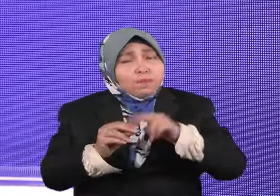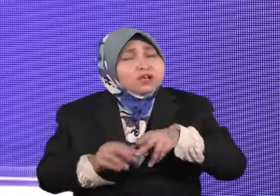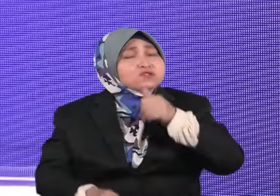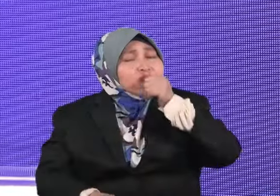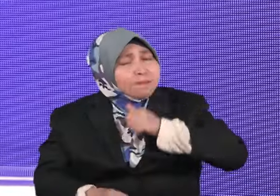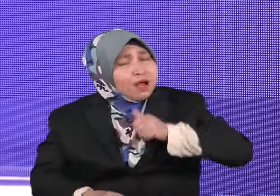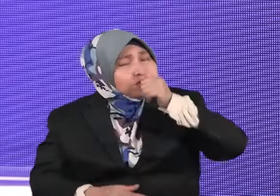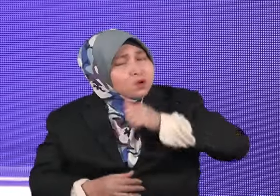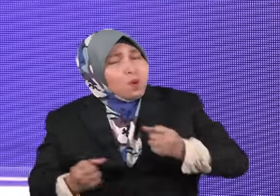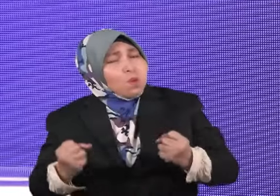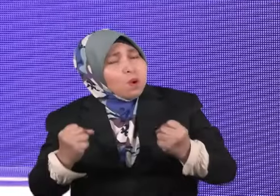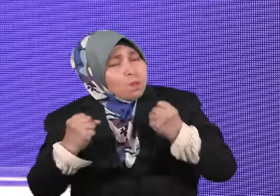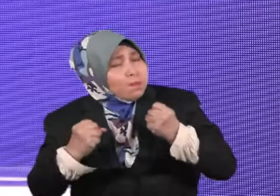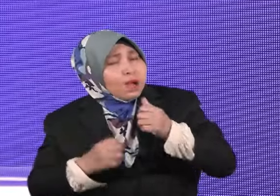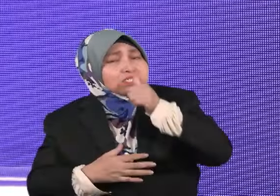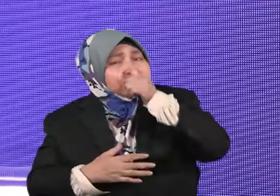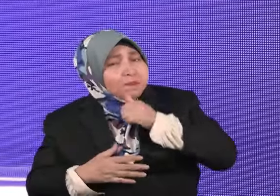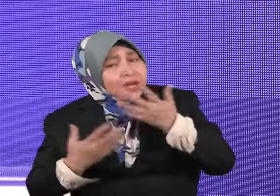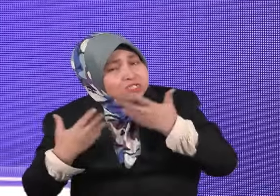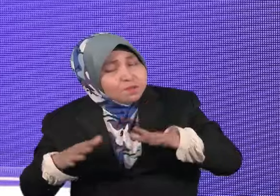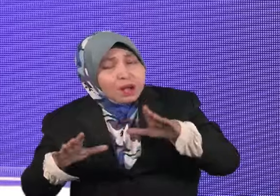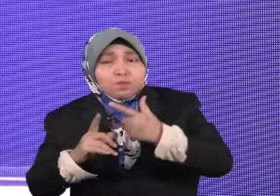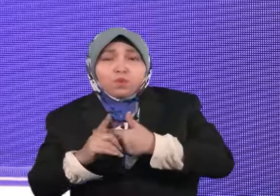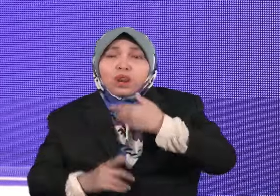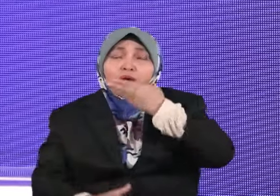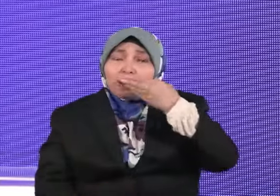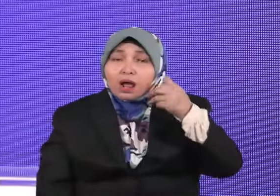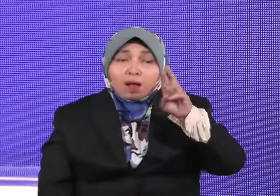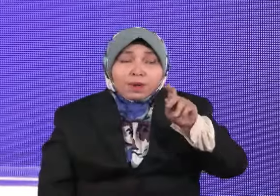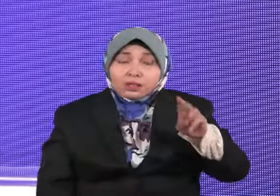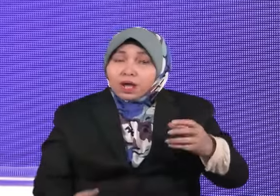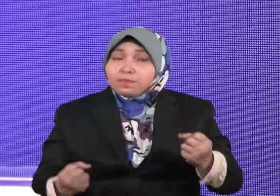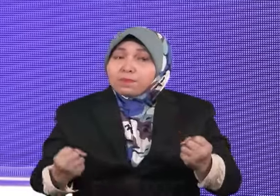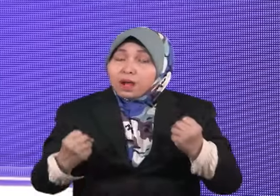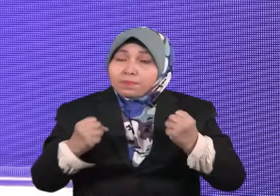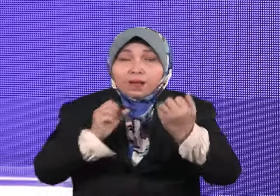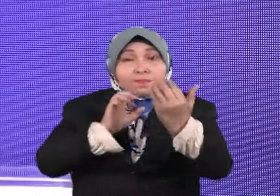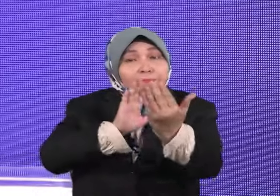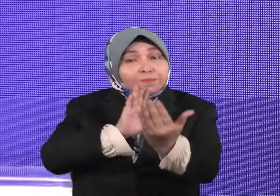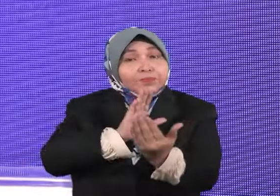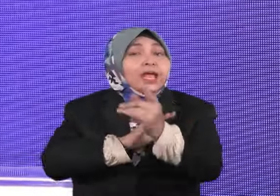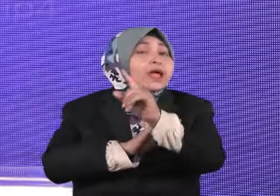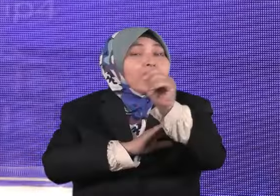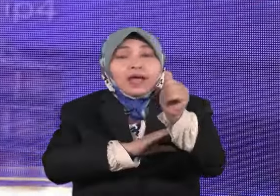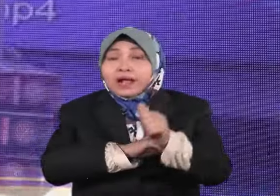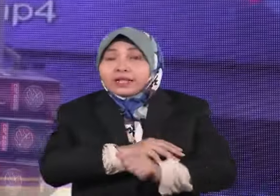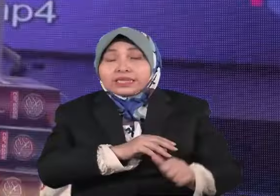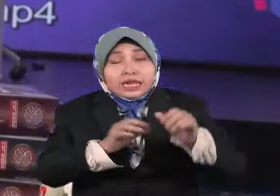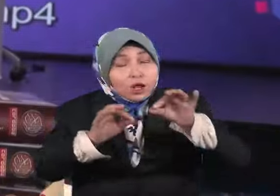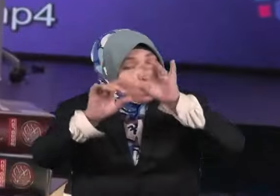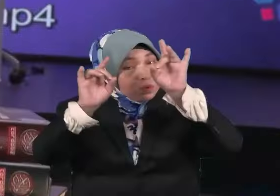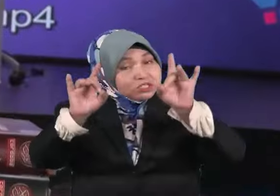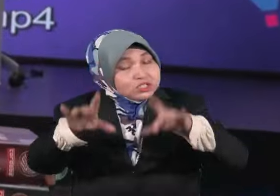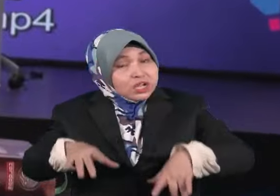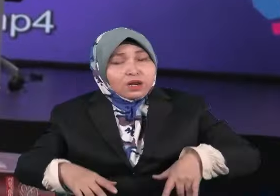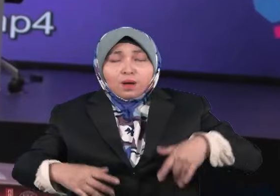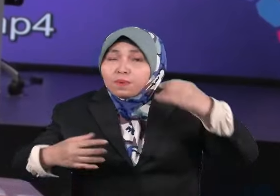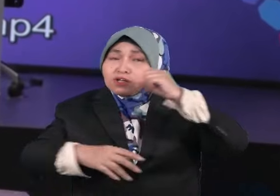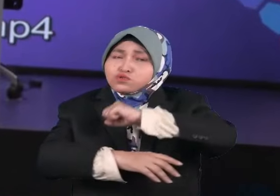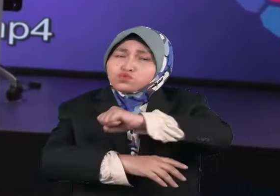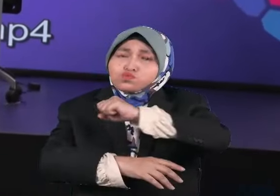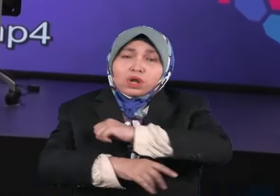kekuatan sabar kita selepas daripada bulan Ramadan ini makin mantap menghadapi segala ujian perjuangan kehidupan,